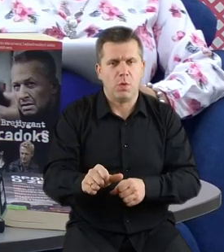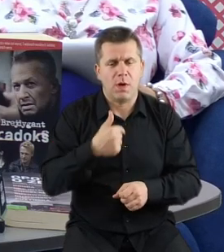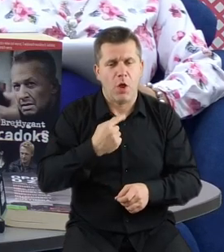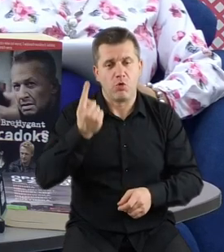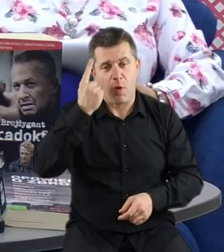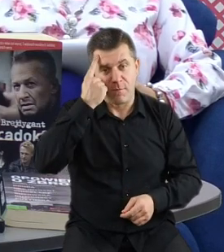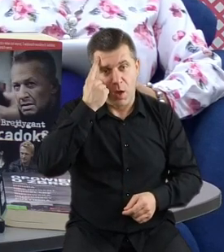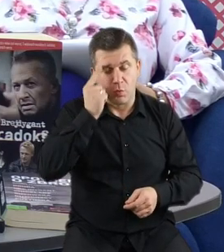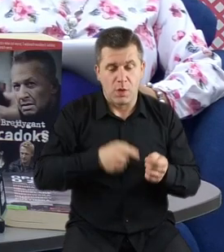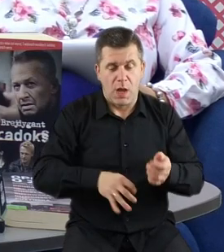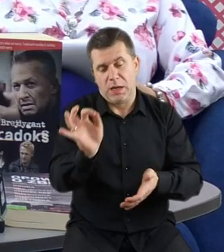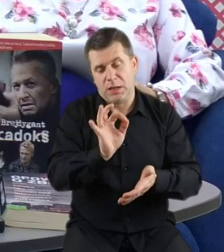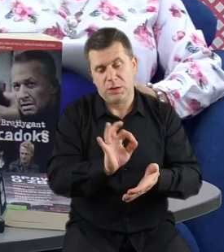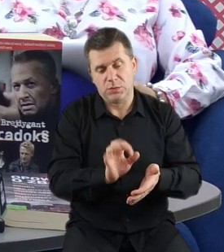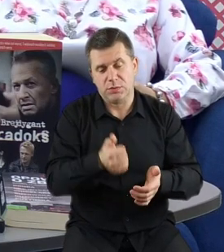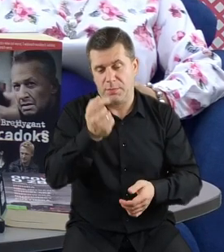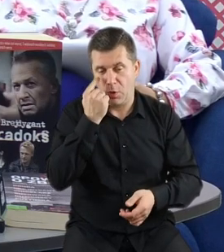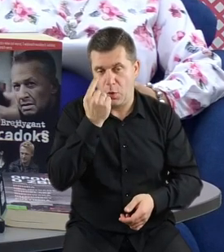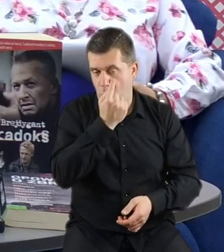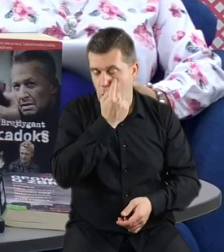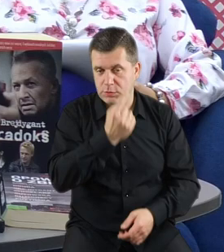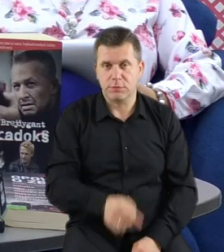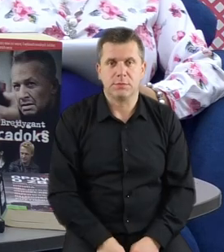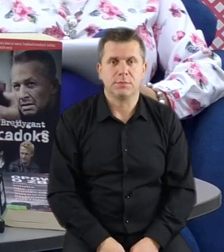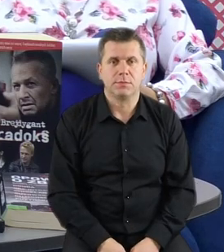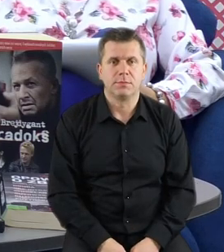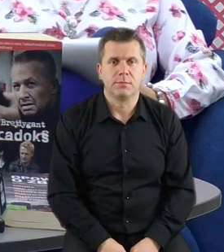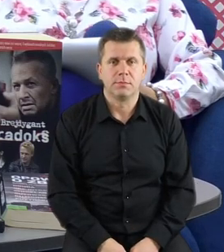właśnie dowiaduję, rysując najpierw oczy.